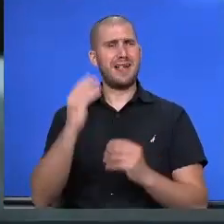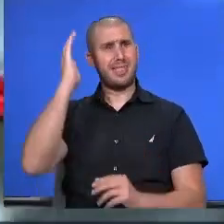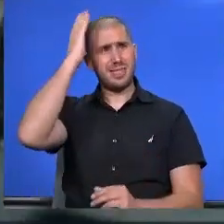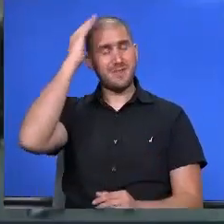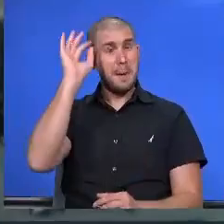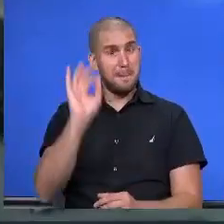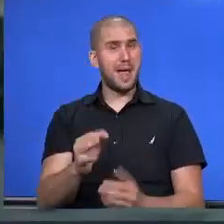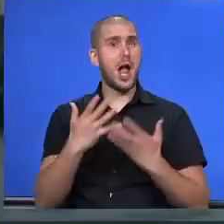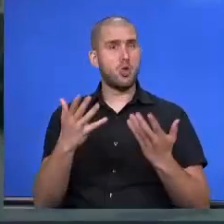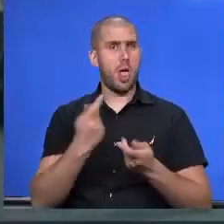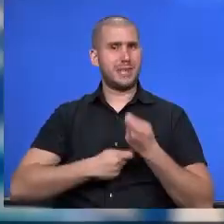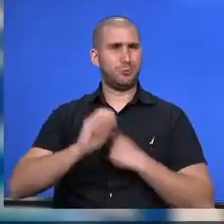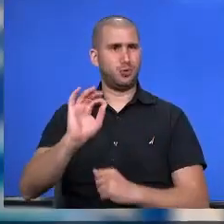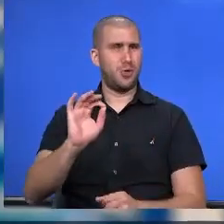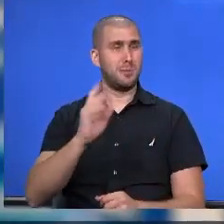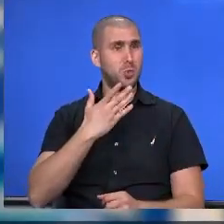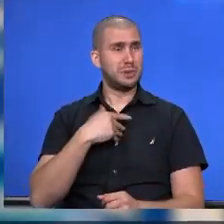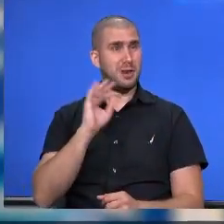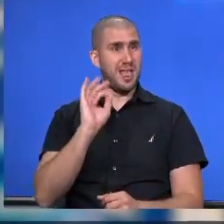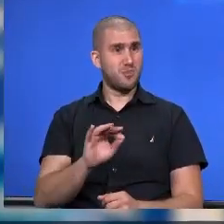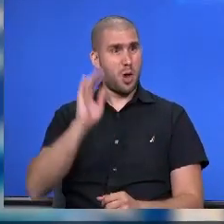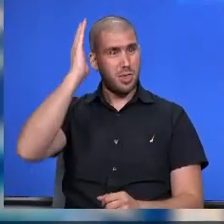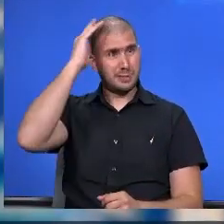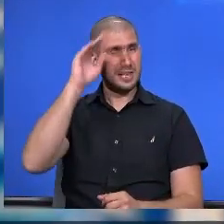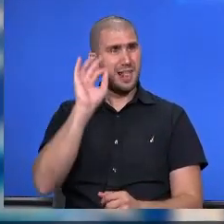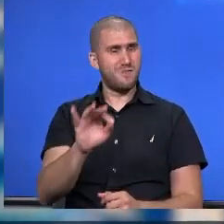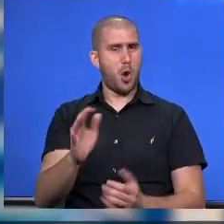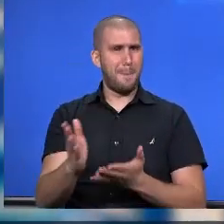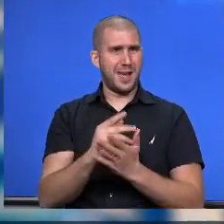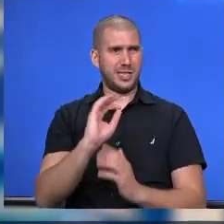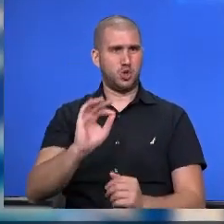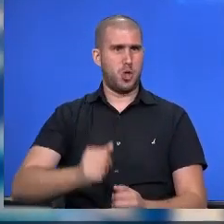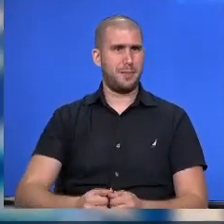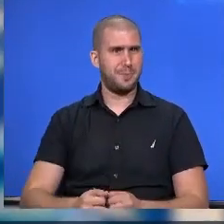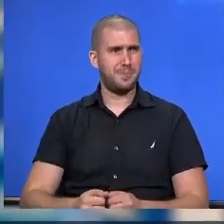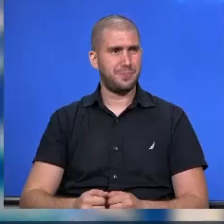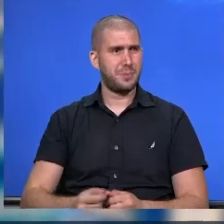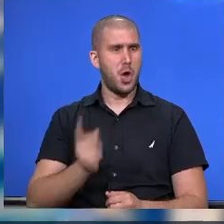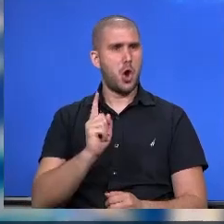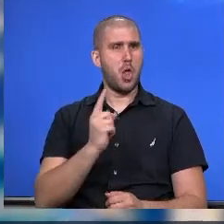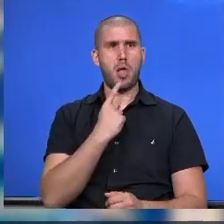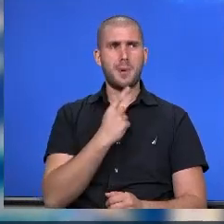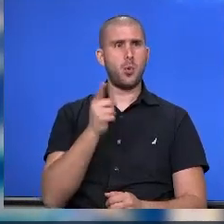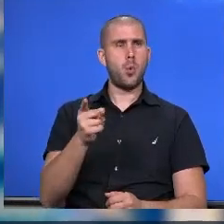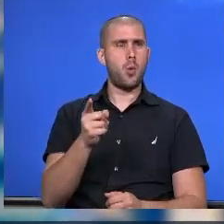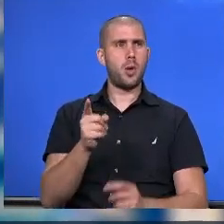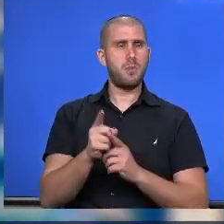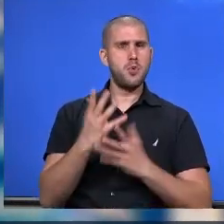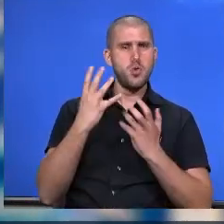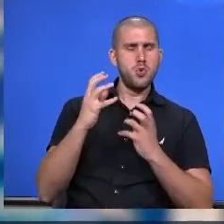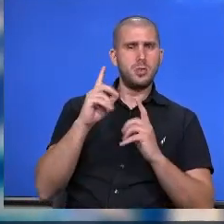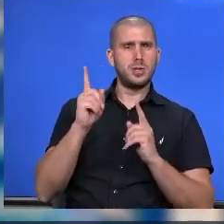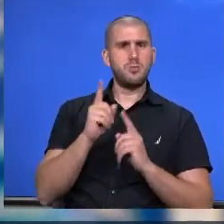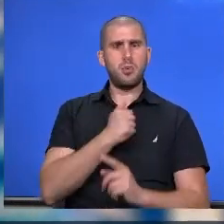אנושה לעסקיו. If you really want to get to Donald, the way to do it is through his bank book, not by saying, oh, he's a